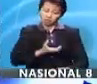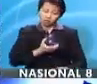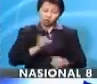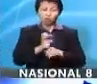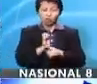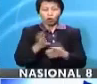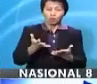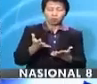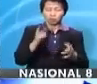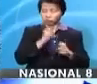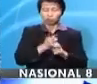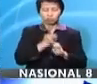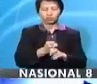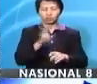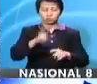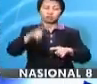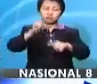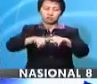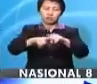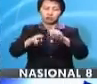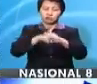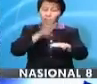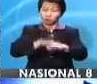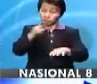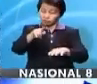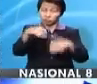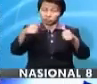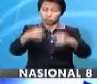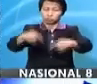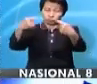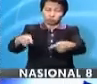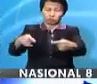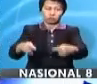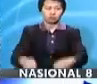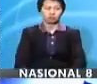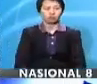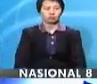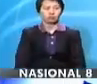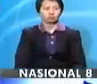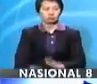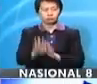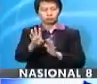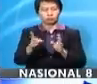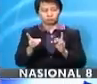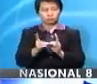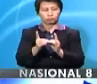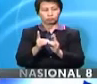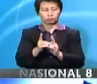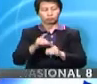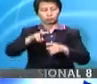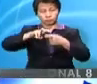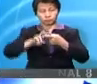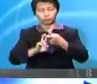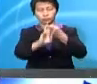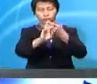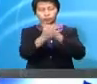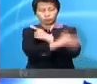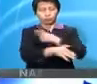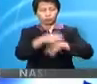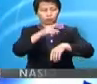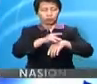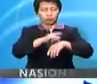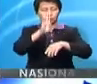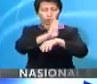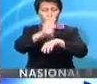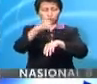ke. Kena depend on semasa tu performance. Beliau ditemui ketika sesi latihan skuad gimnastik artistik negara di Bukit